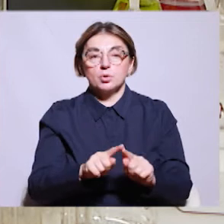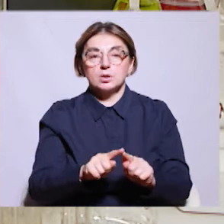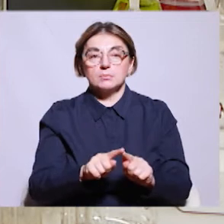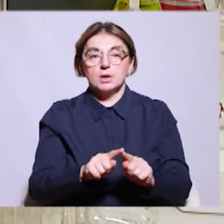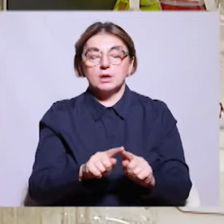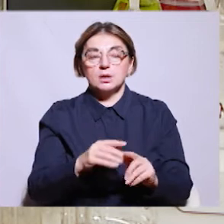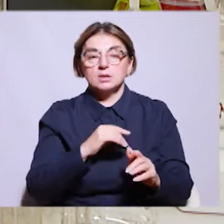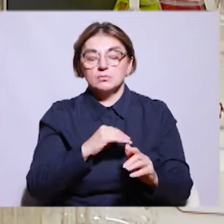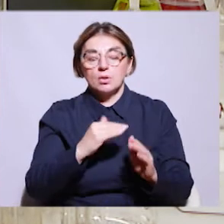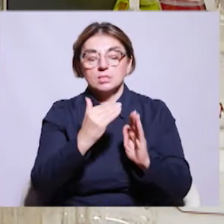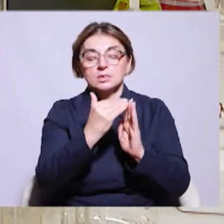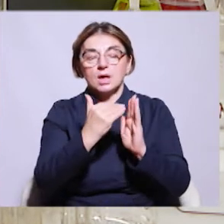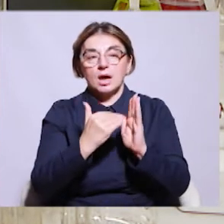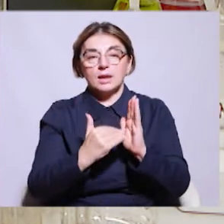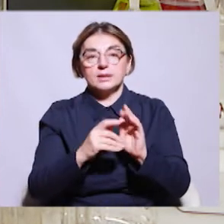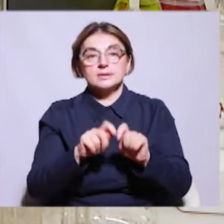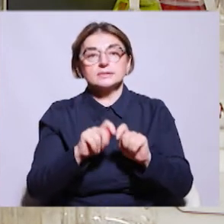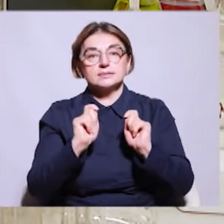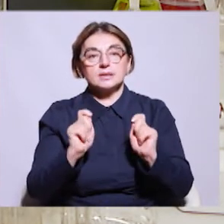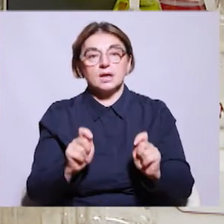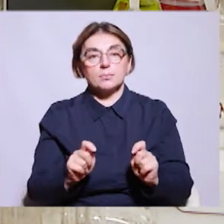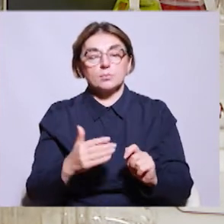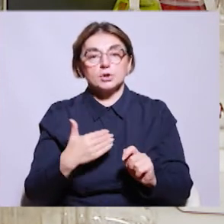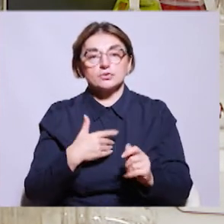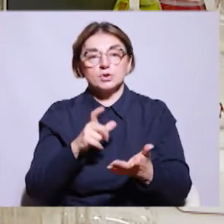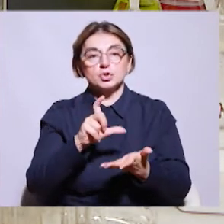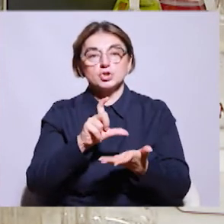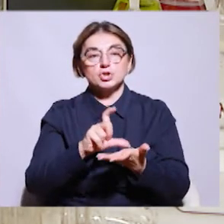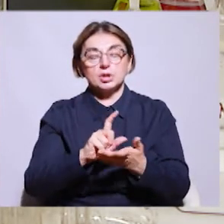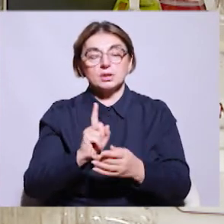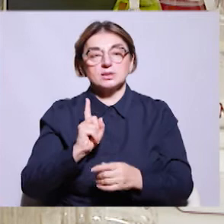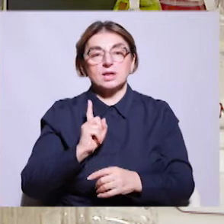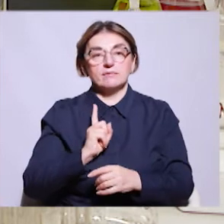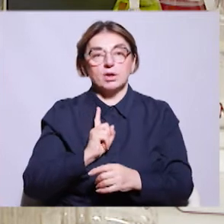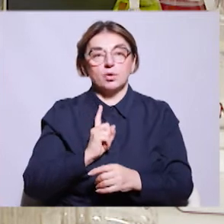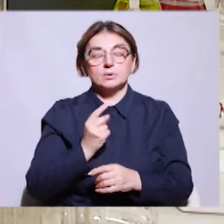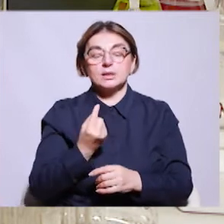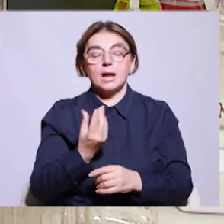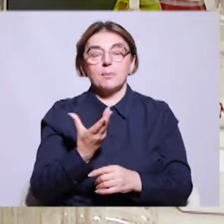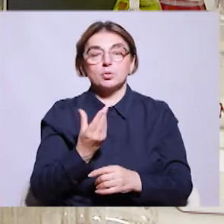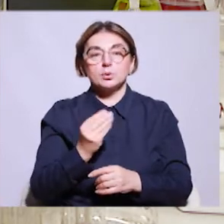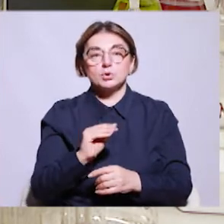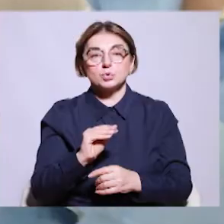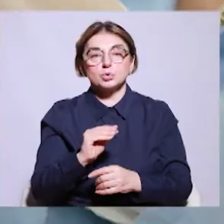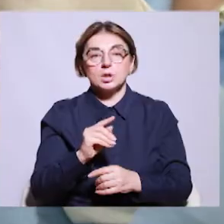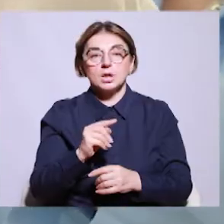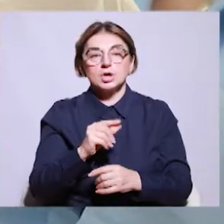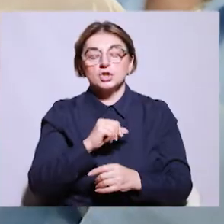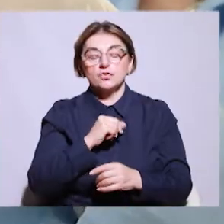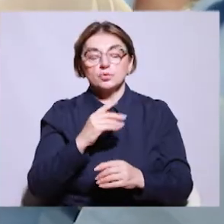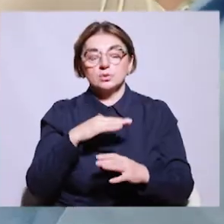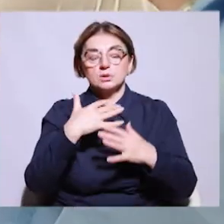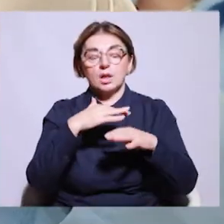ხდება ნალექის წარმოქმნა. ჩვენ თუ ჭიქას დავაყოვნებთ რამოდენიმე წუთით, ეს